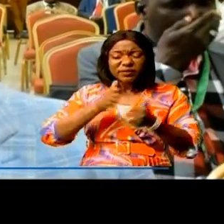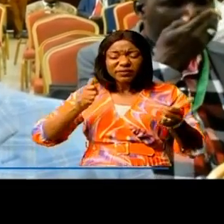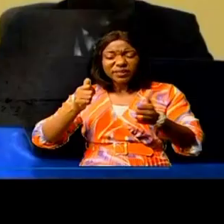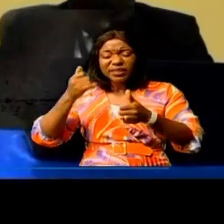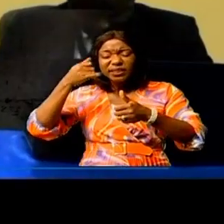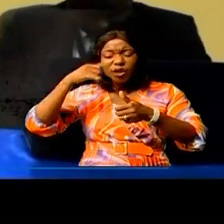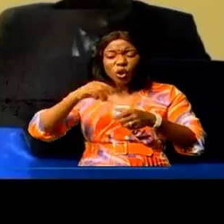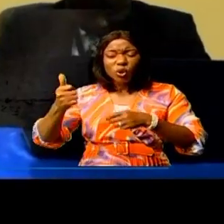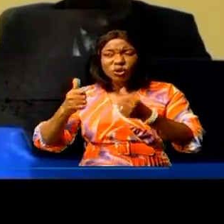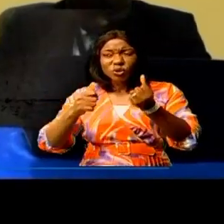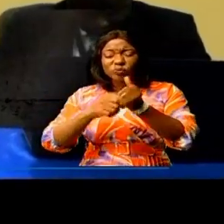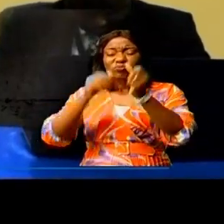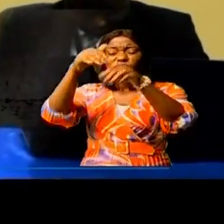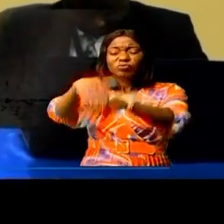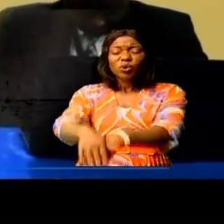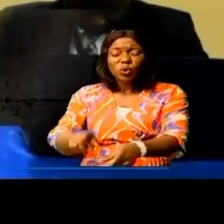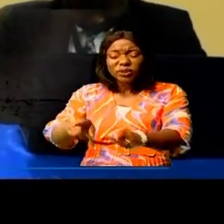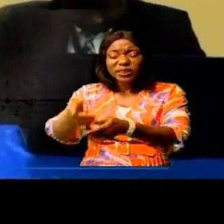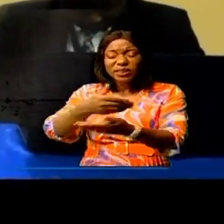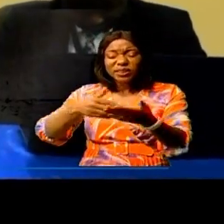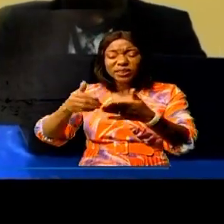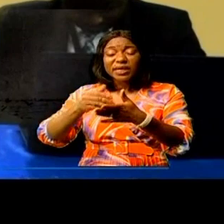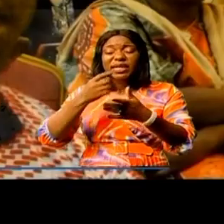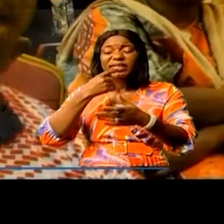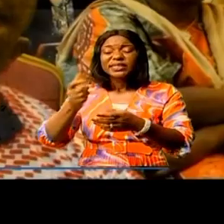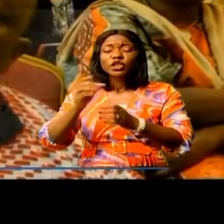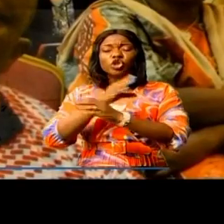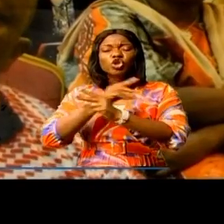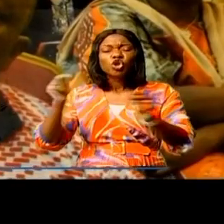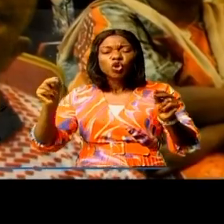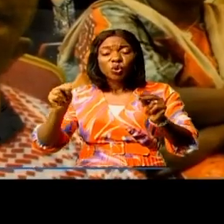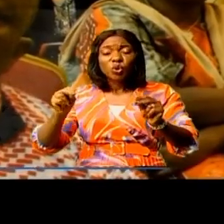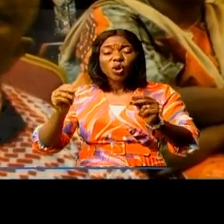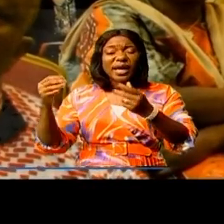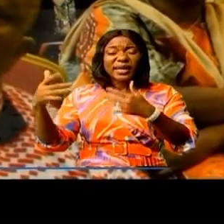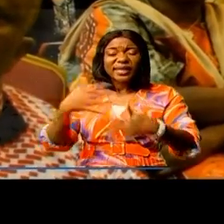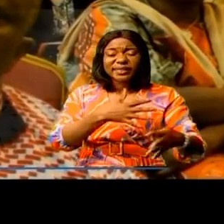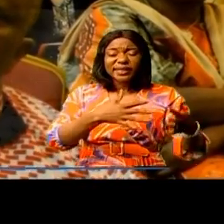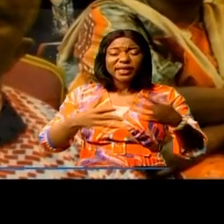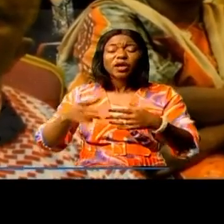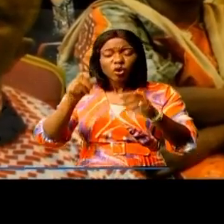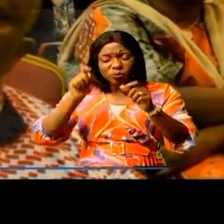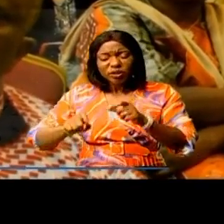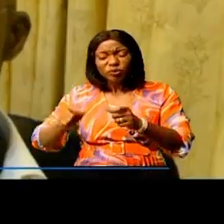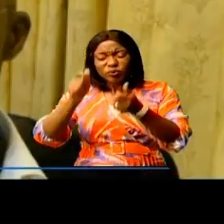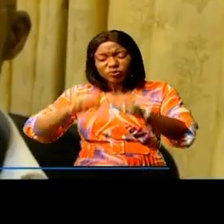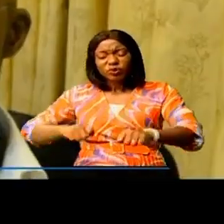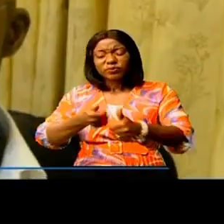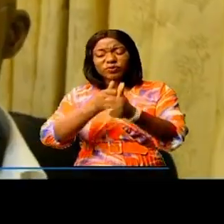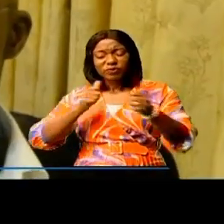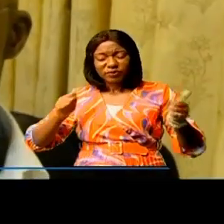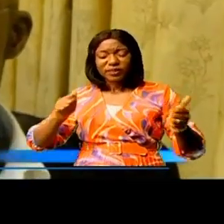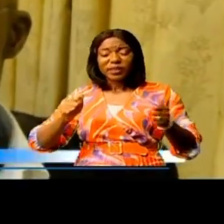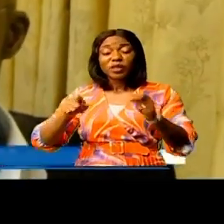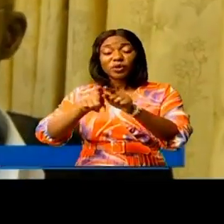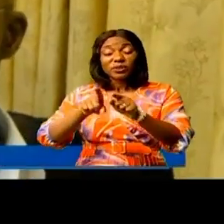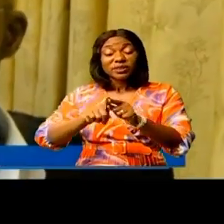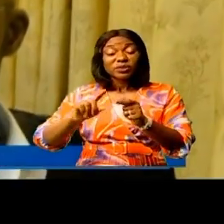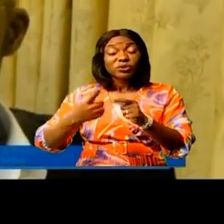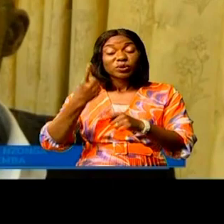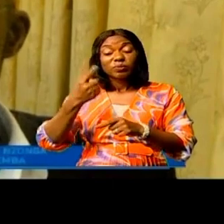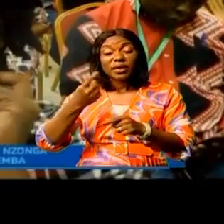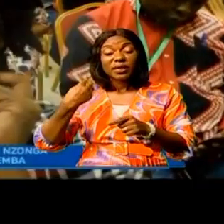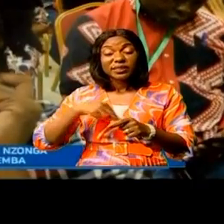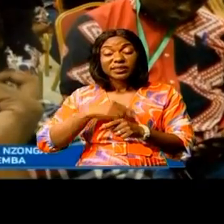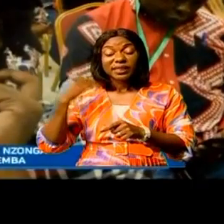rétablir l'autorité de l'État. Dire non à la guerre n'est pas une fatalité, on peut l'éviter, on doit l'éviter. Seulement, il faut un